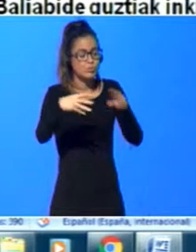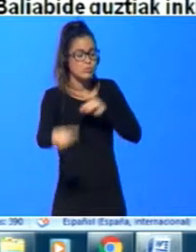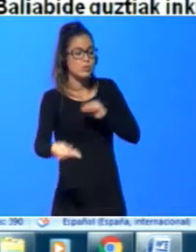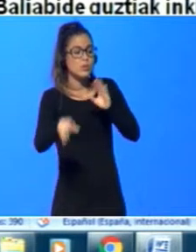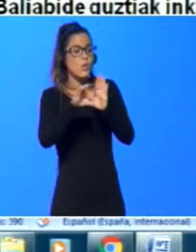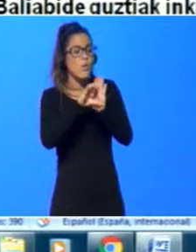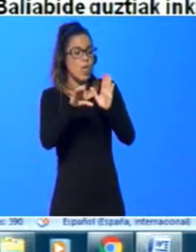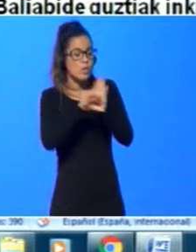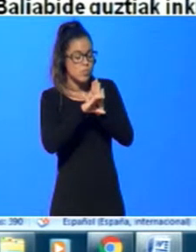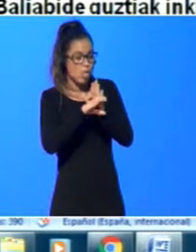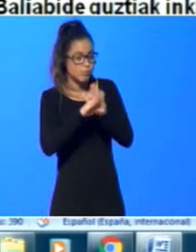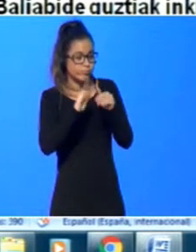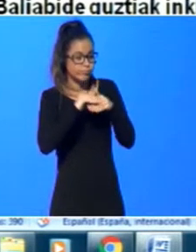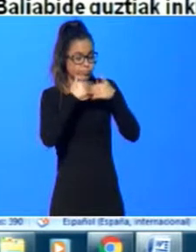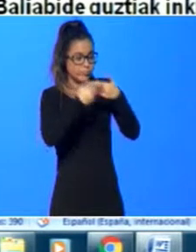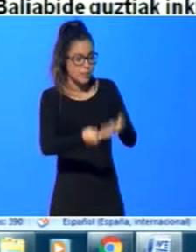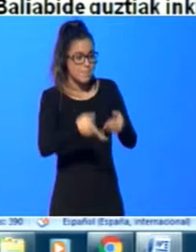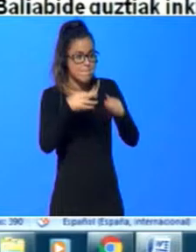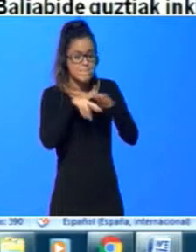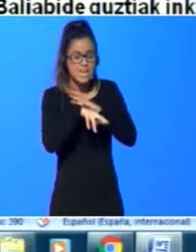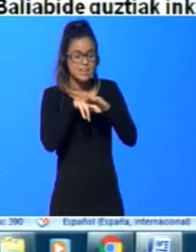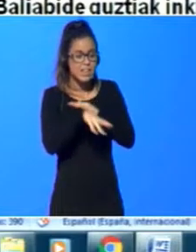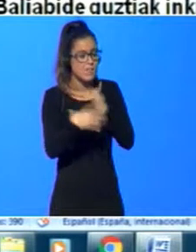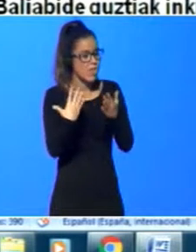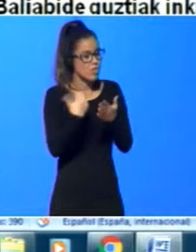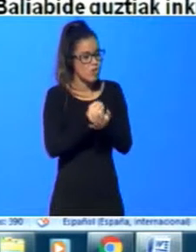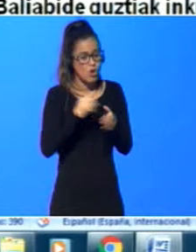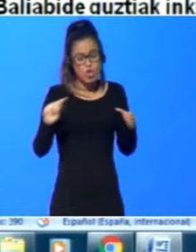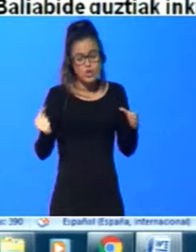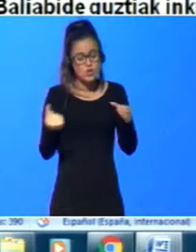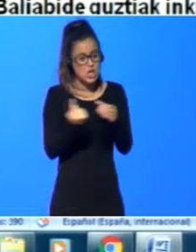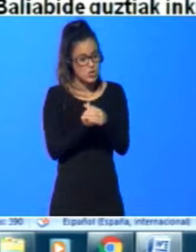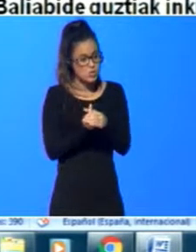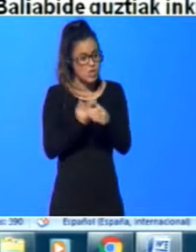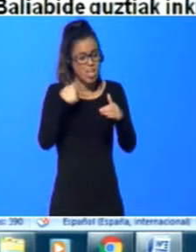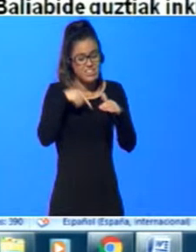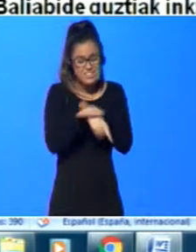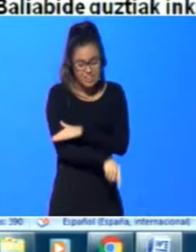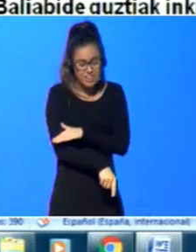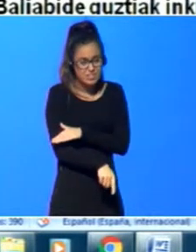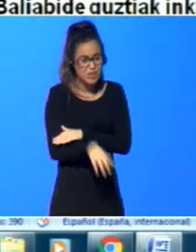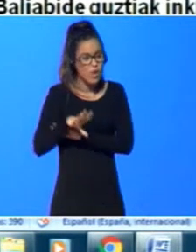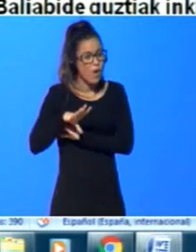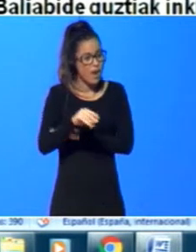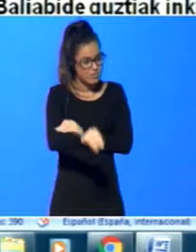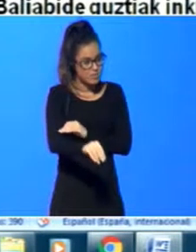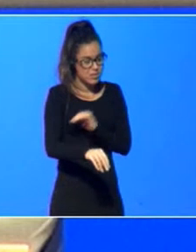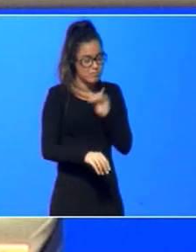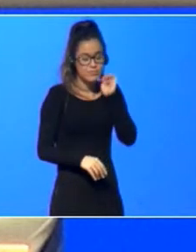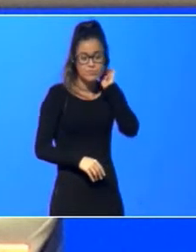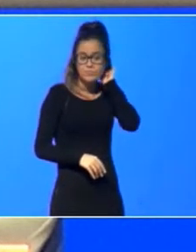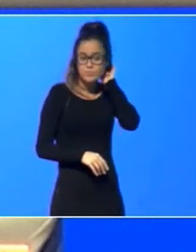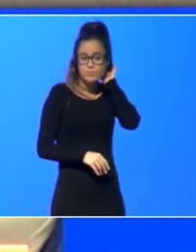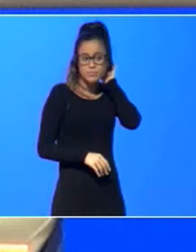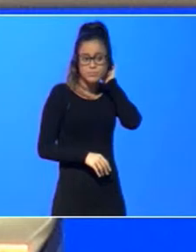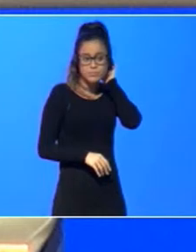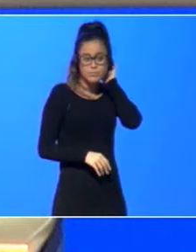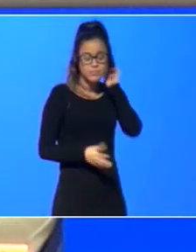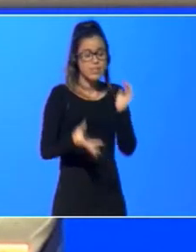gainditzea, baliabide guztiak inklusioan sakontzeko erabiltzea, ikastetxean